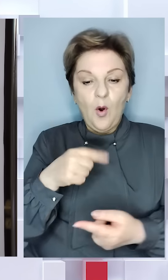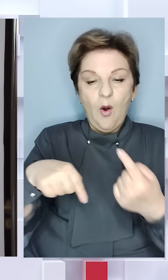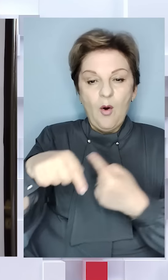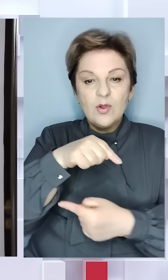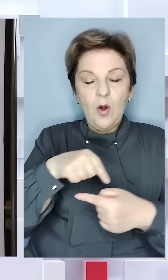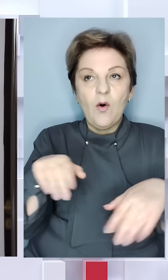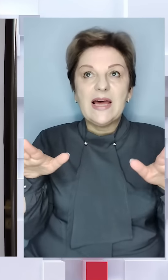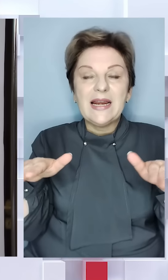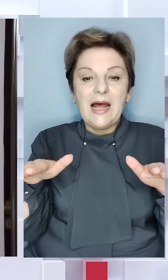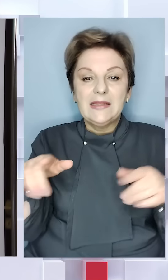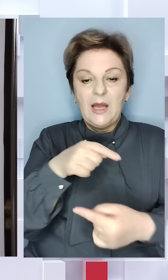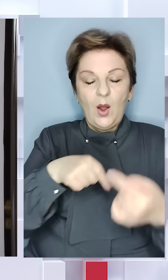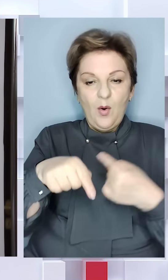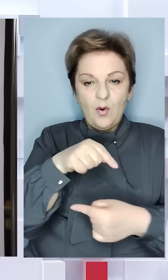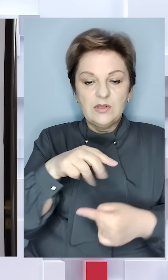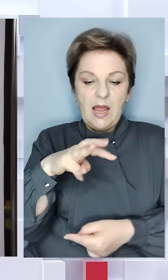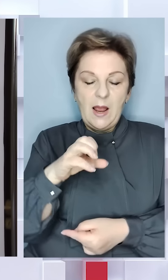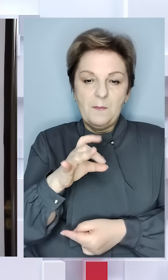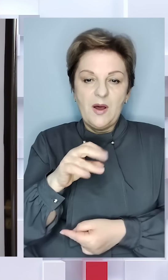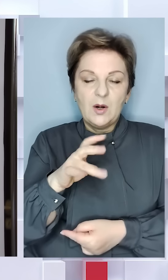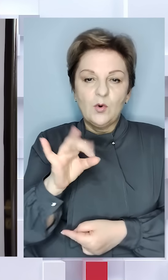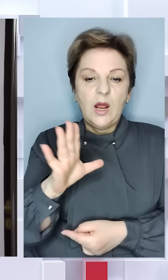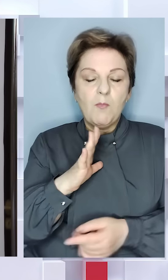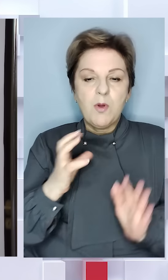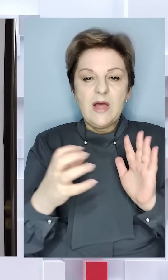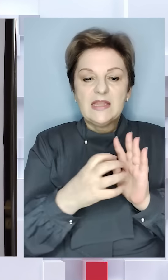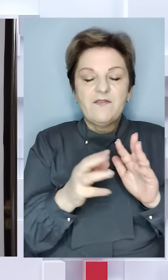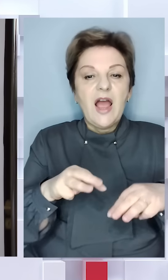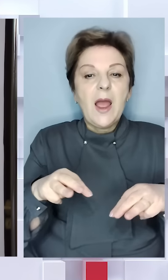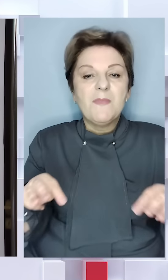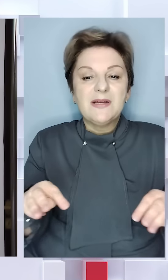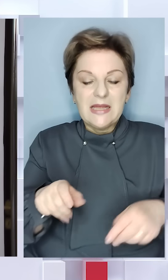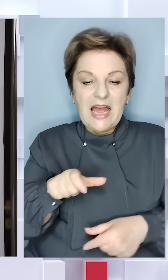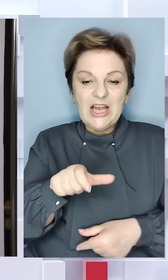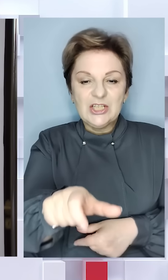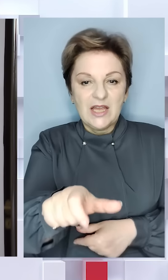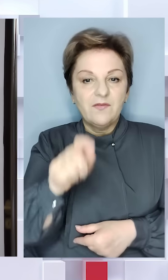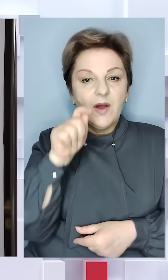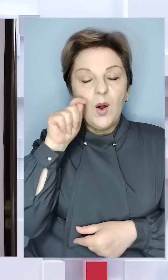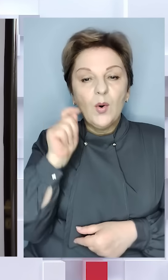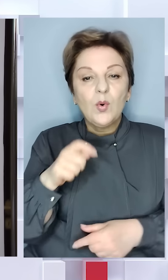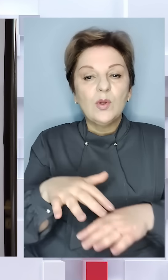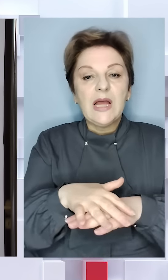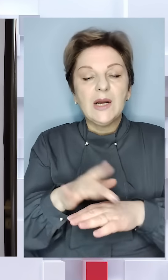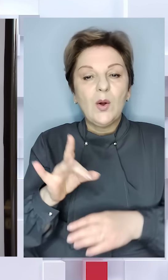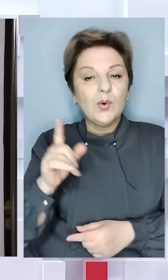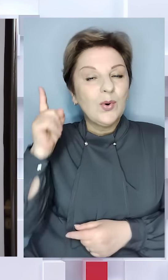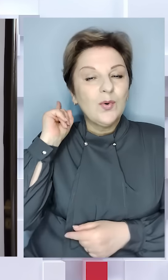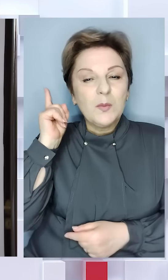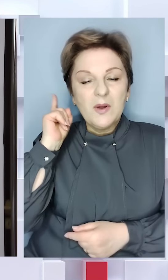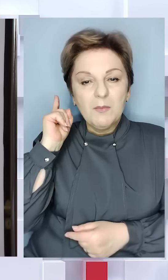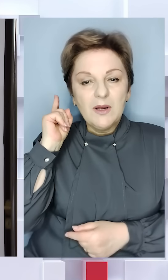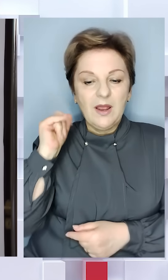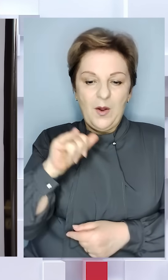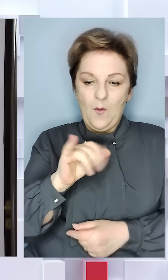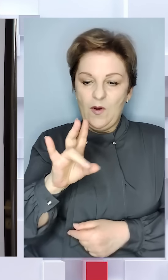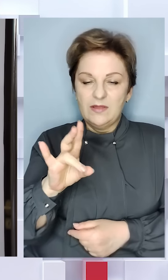крилате колесо Меркурія було емблемою Міністерства шляхів Української Народної